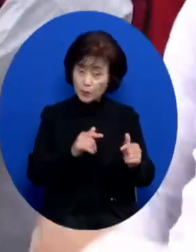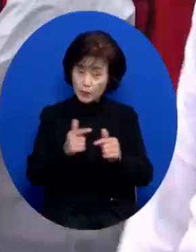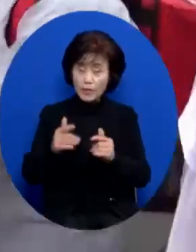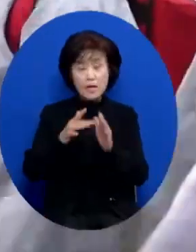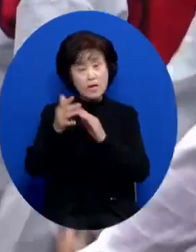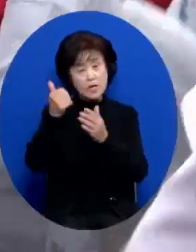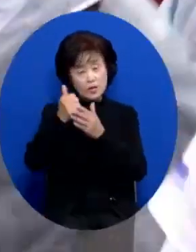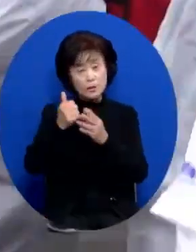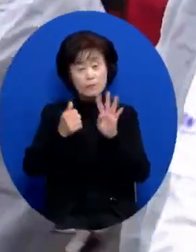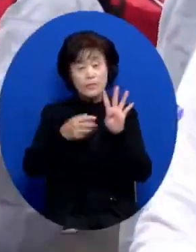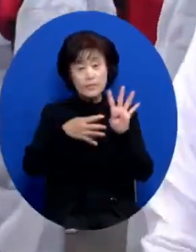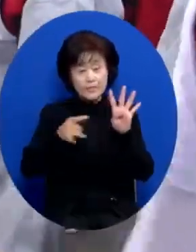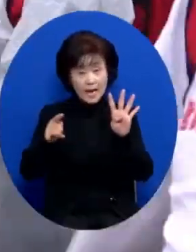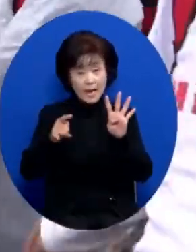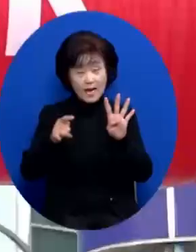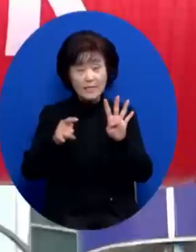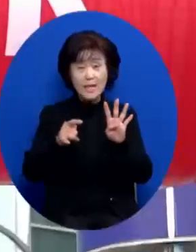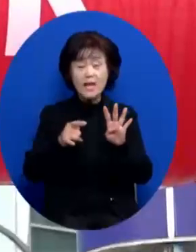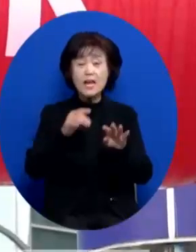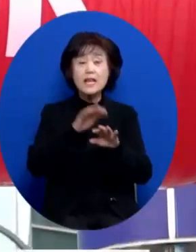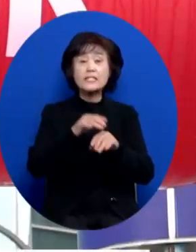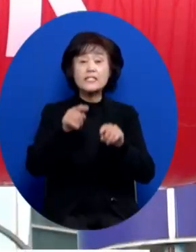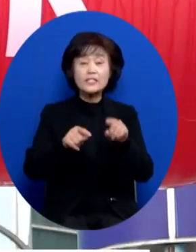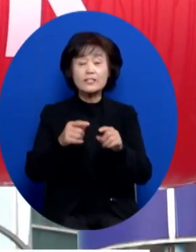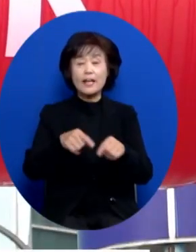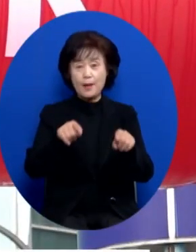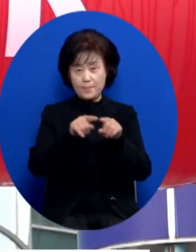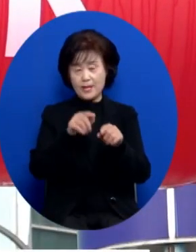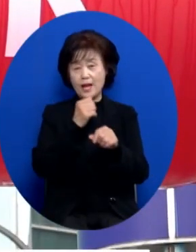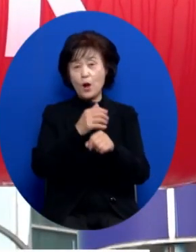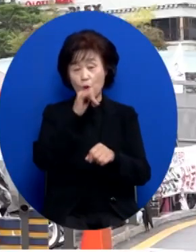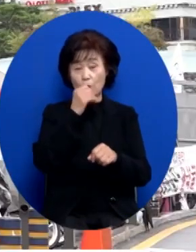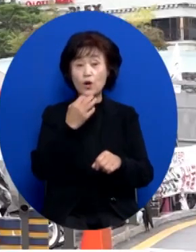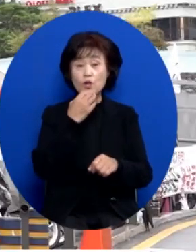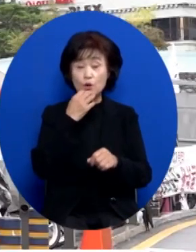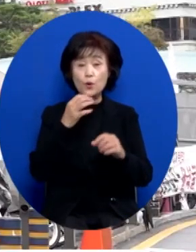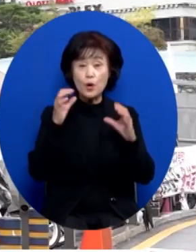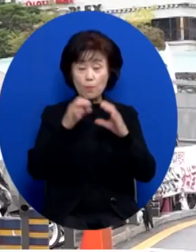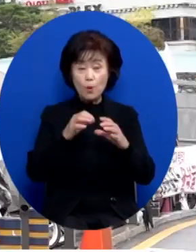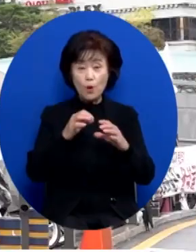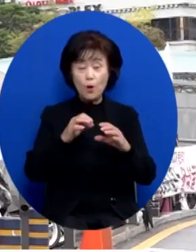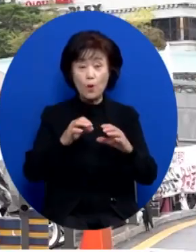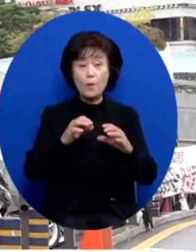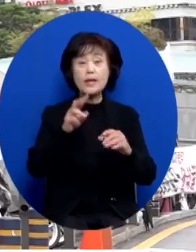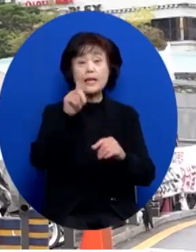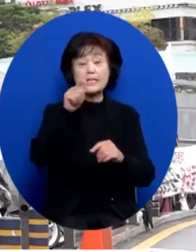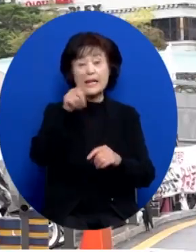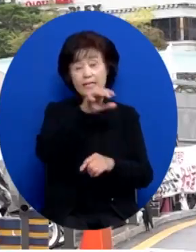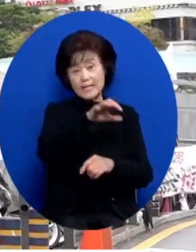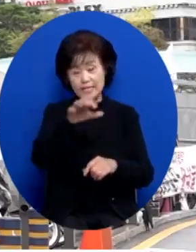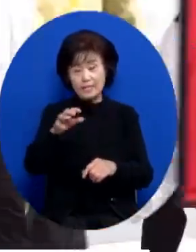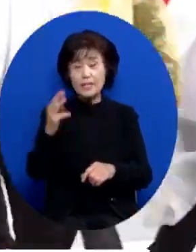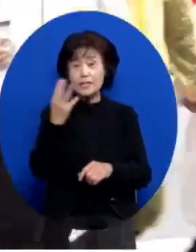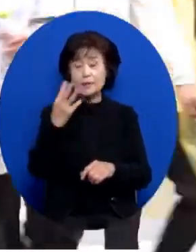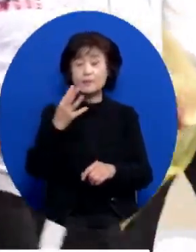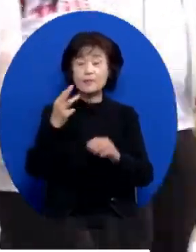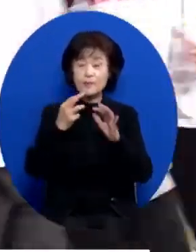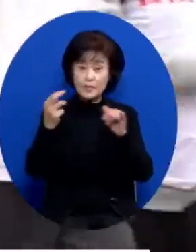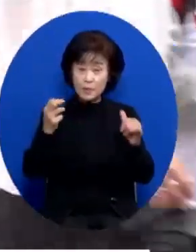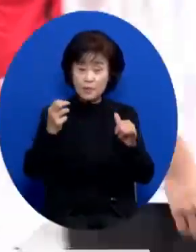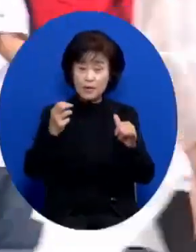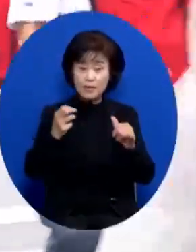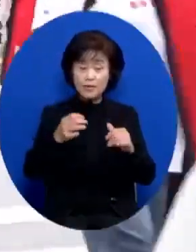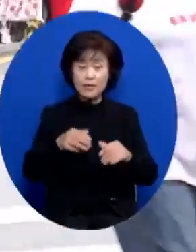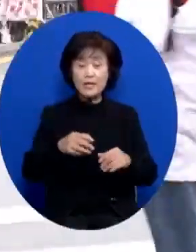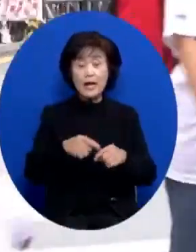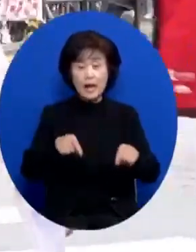펼치며 이웃사랑을 실천하자는 캠페인으로 올해는 서울을 비롯한 국내 11개 지역에서 3천여 명이 참가해 5일 동안